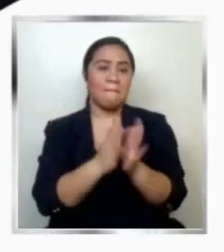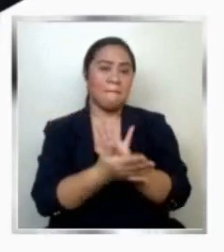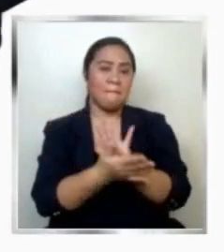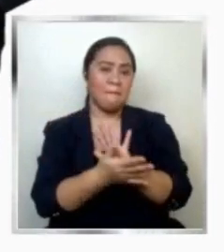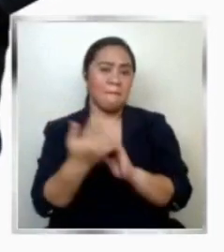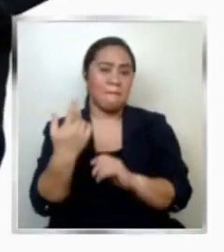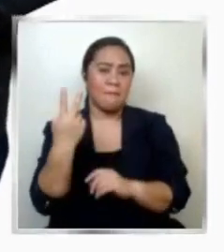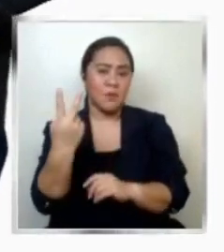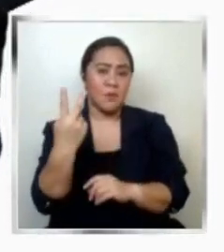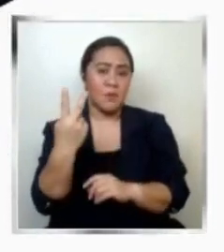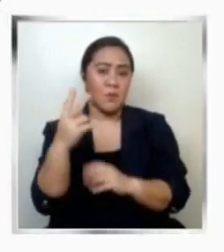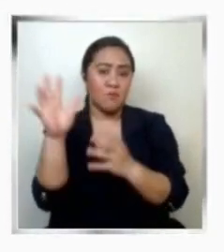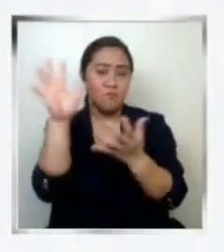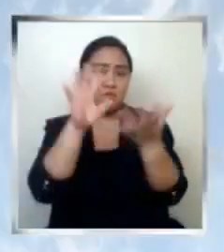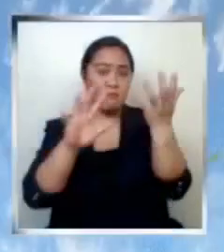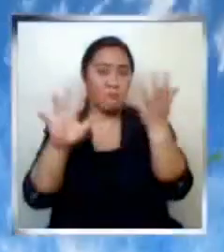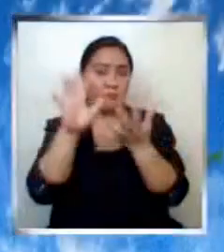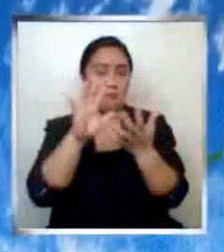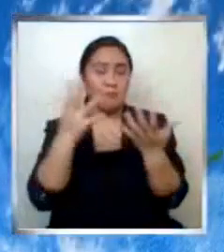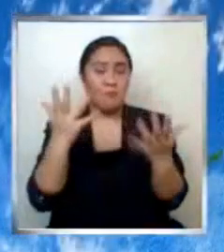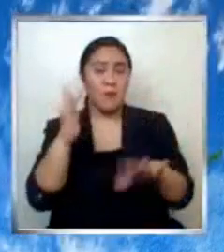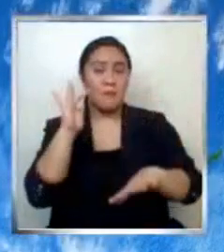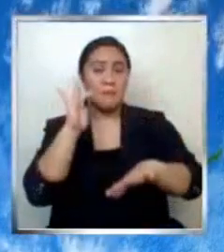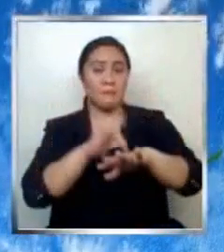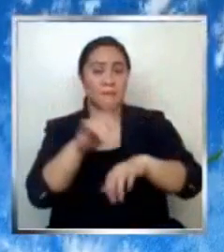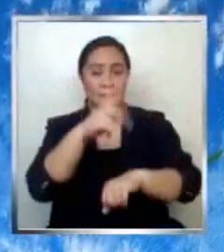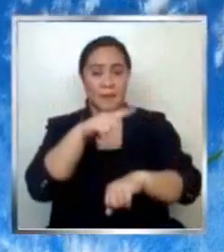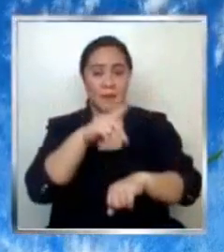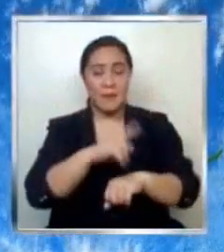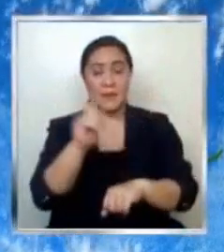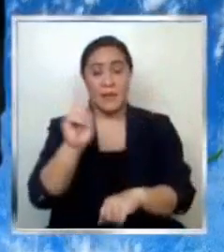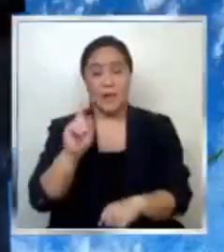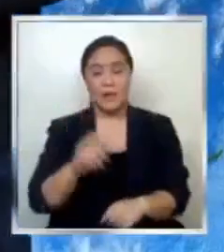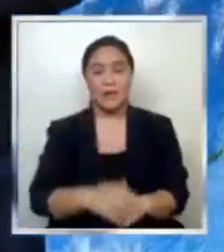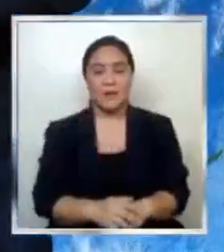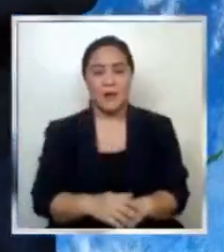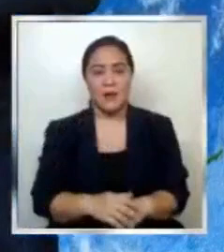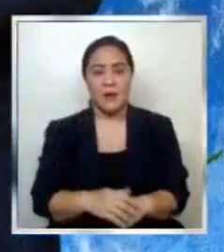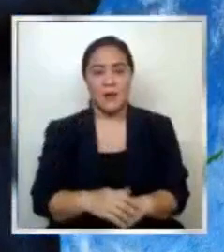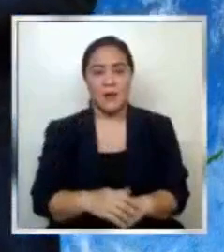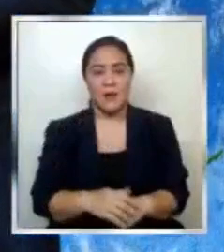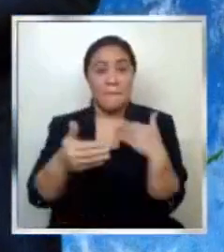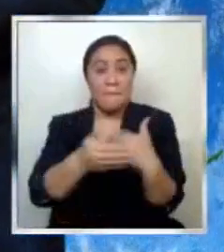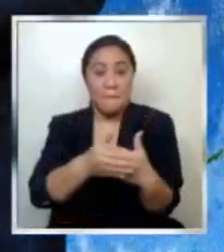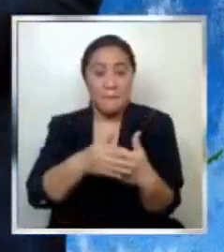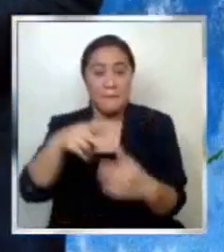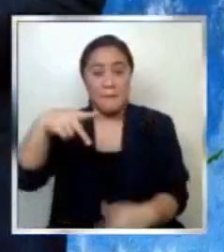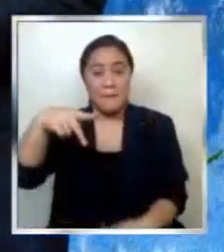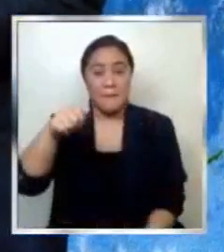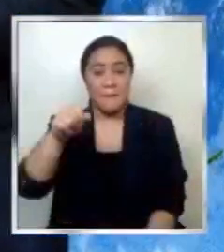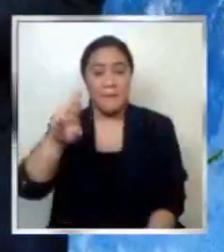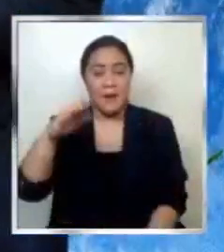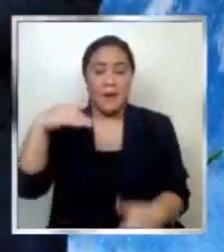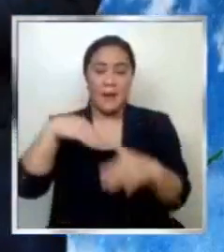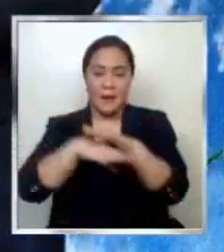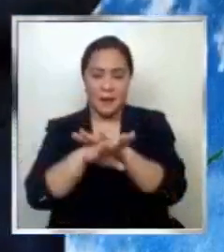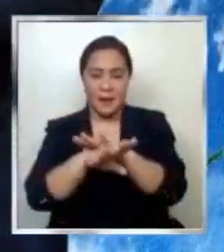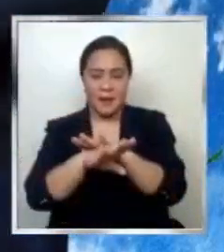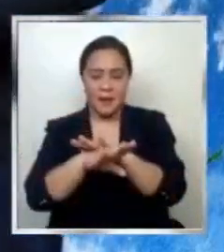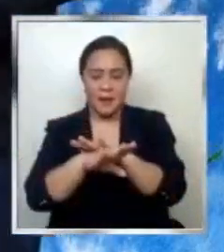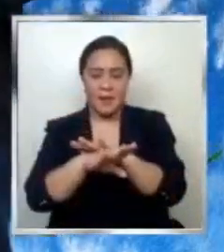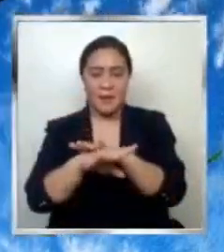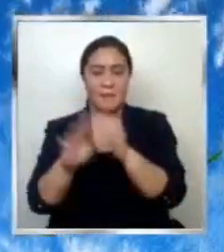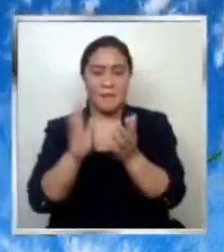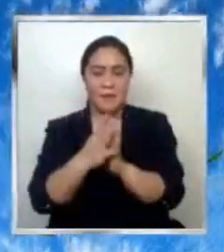of Responsibility. Una, yung bagyong nagbabadya pa lang pumasok ng PAR at isa ng tropical storm. Ibig sabihin, lumakas pa yan, mga